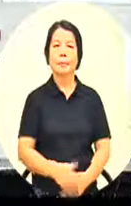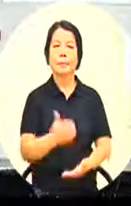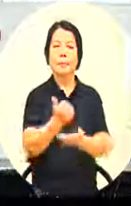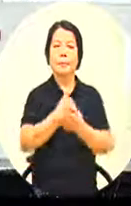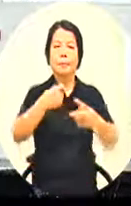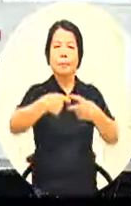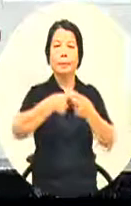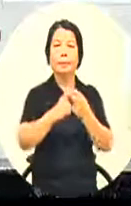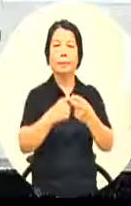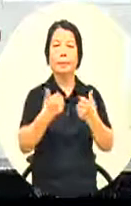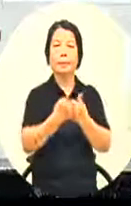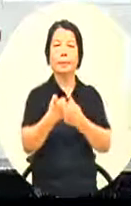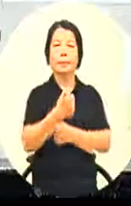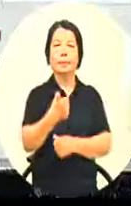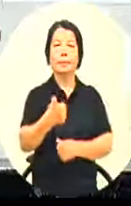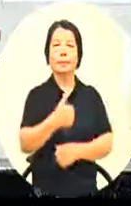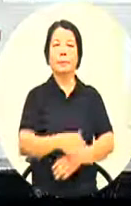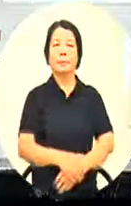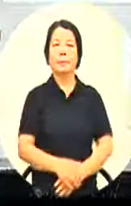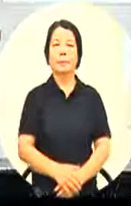员？